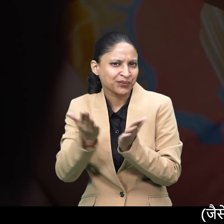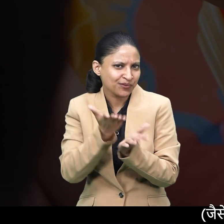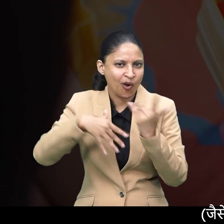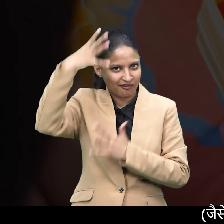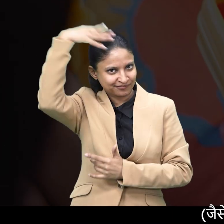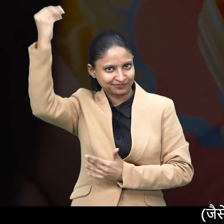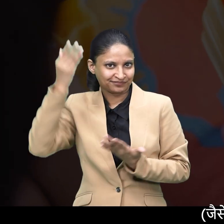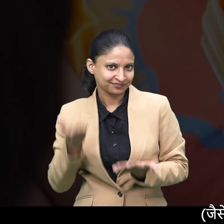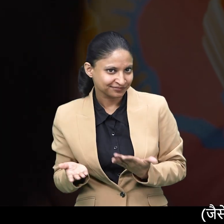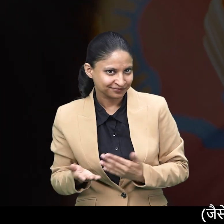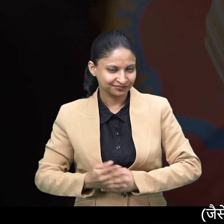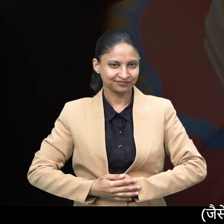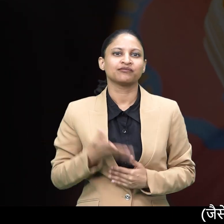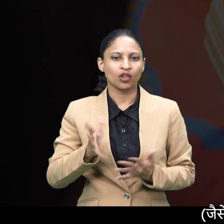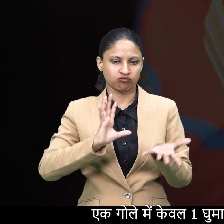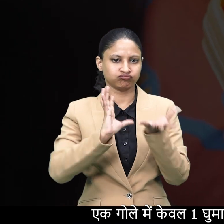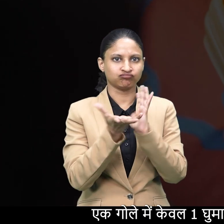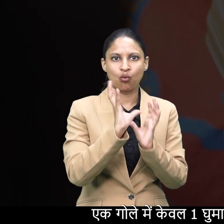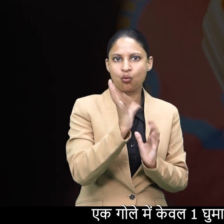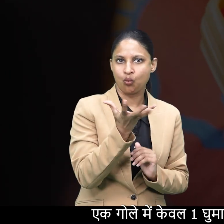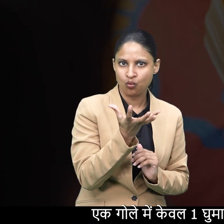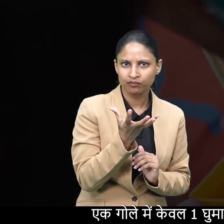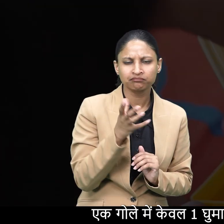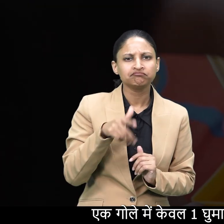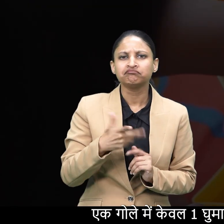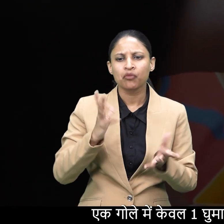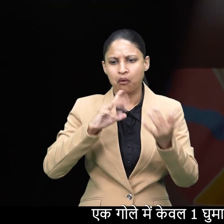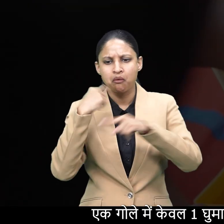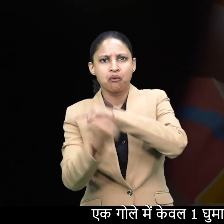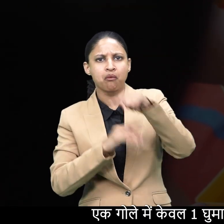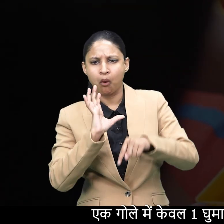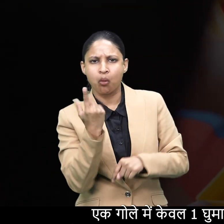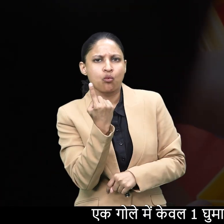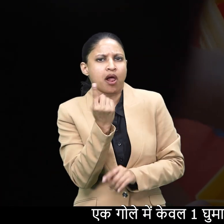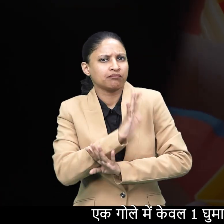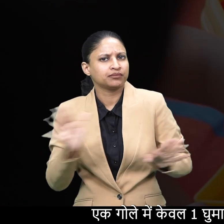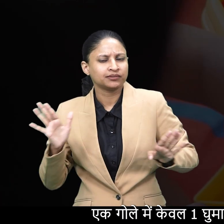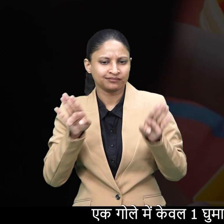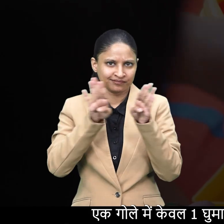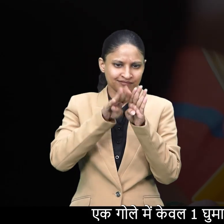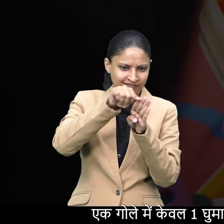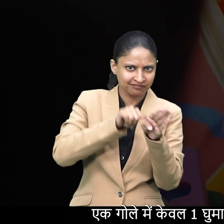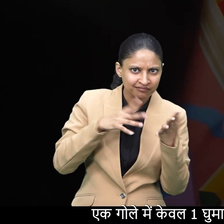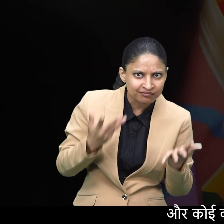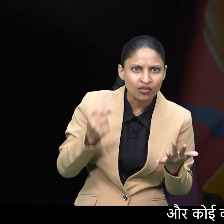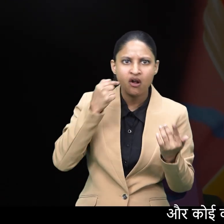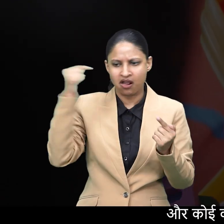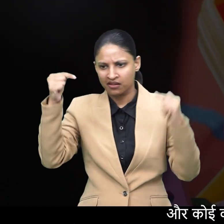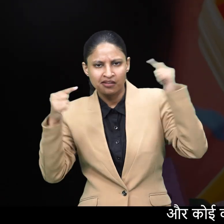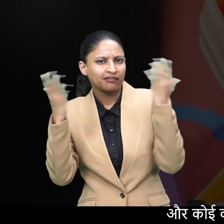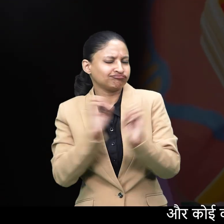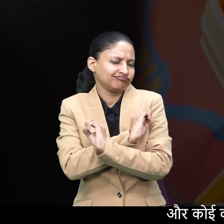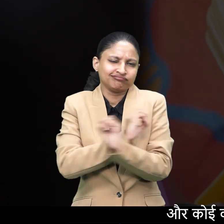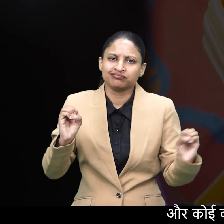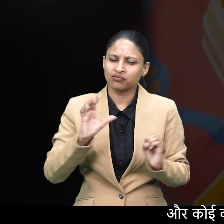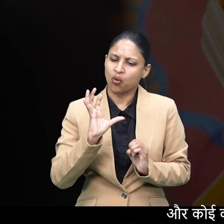जैसे एक जन्मदिन की टोपी। एक गोले में केवल एक घुमावदार फलक होता है, कोई किनारा नहीं होता और कोई